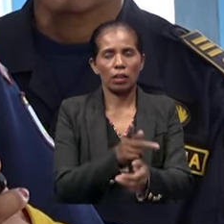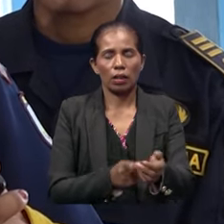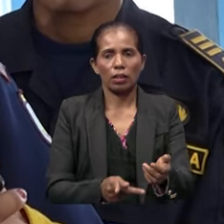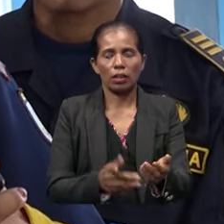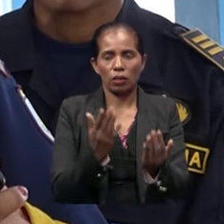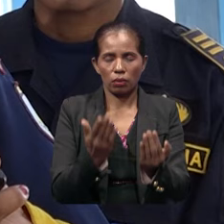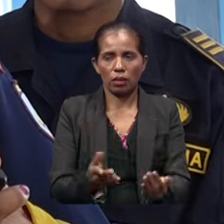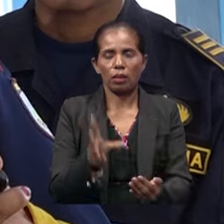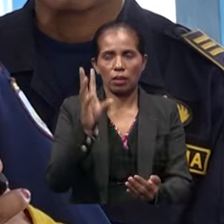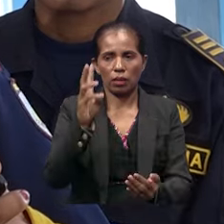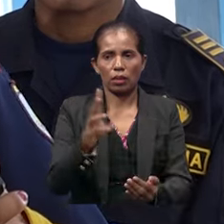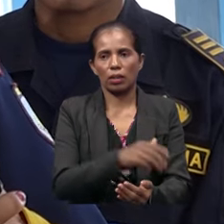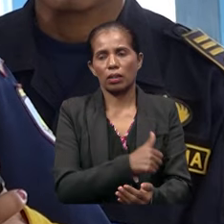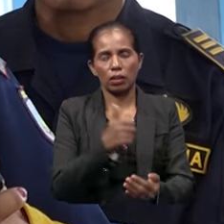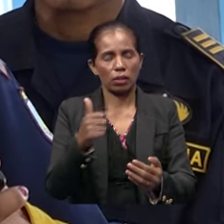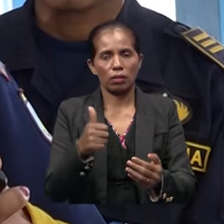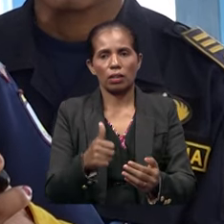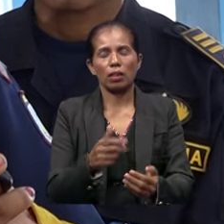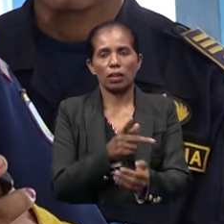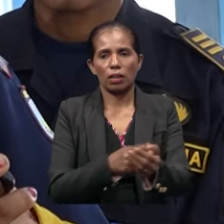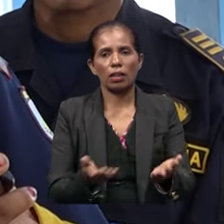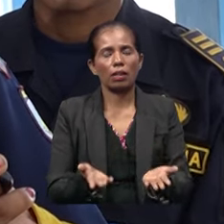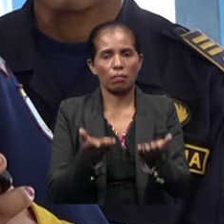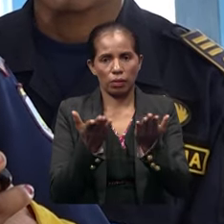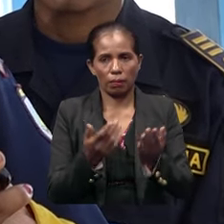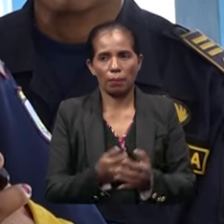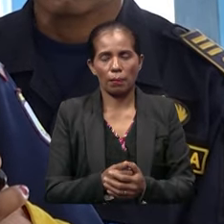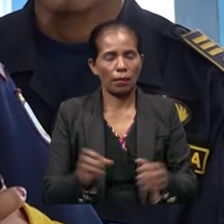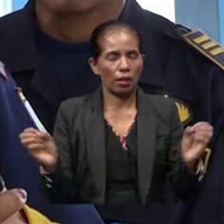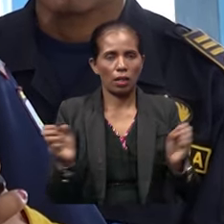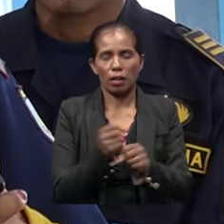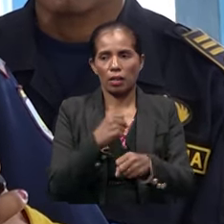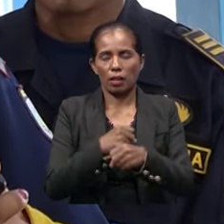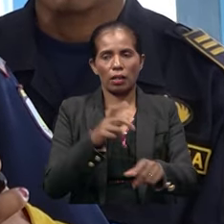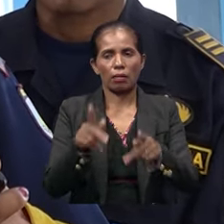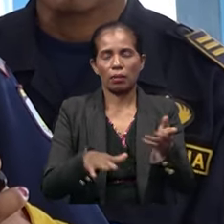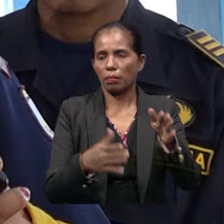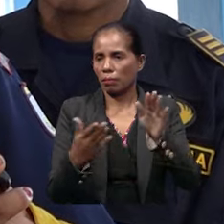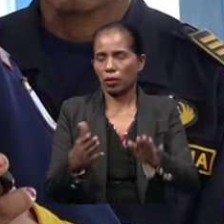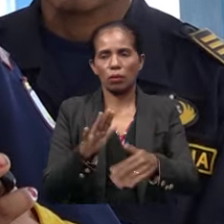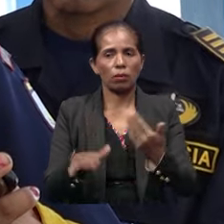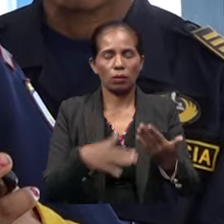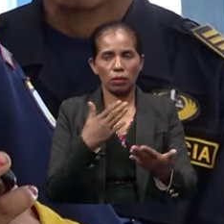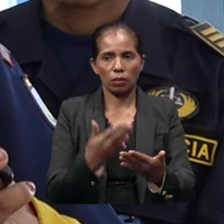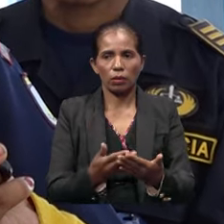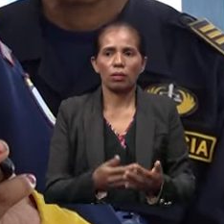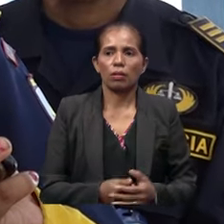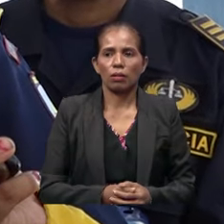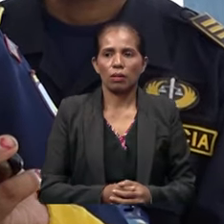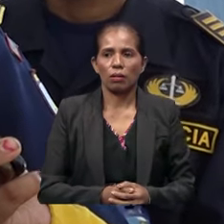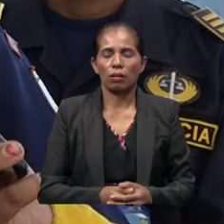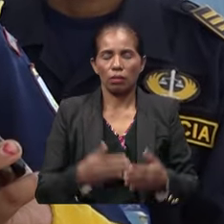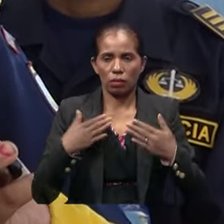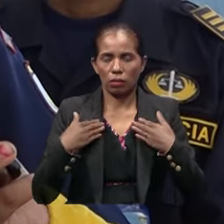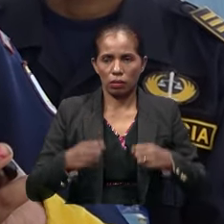nen, restu ne kanek kemana. La resulta e mei datu mate la ihototu hokone